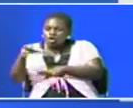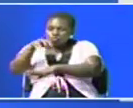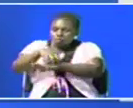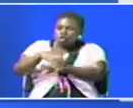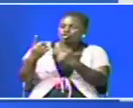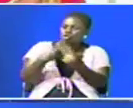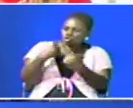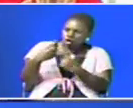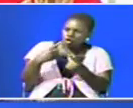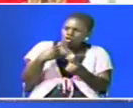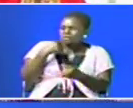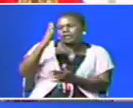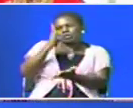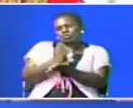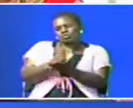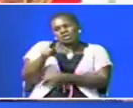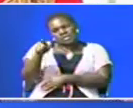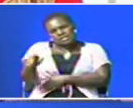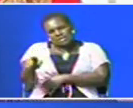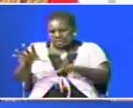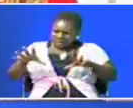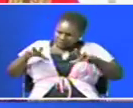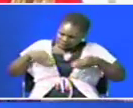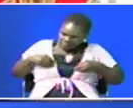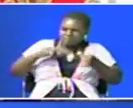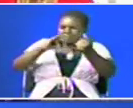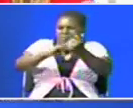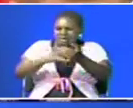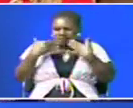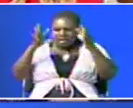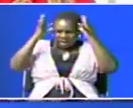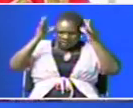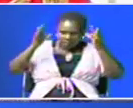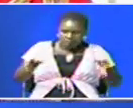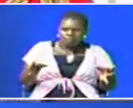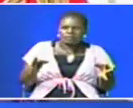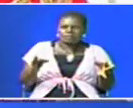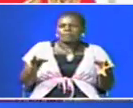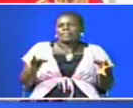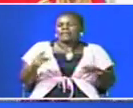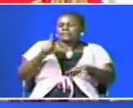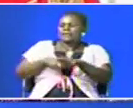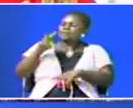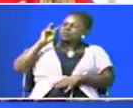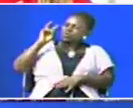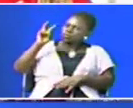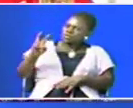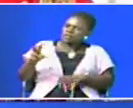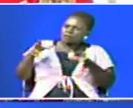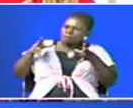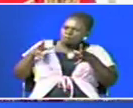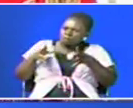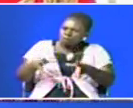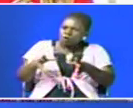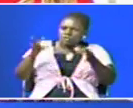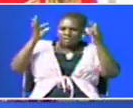wachungaji, paka mwasema ni kweli huyu ndo nilomkubali, nitafunga harusi. Harusi na itangazwe. Sasa ukiangalia huyu ambao walilazimishana